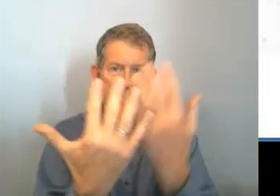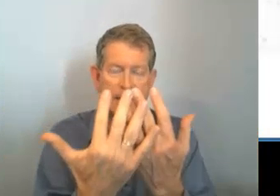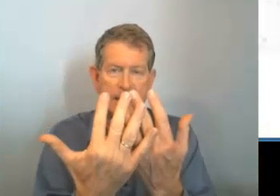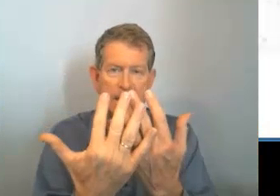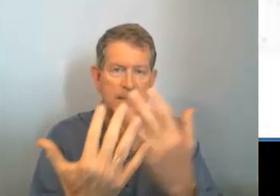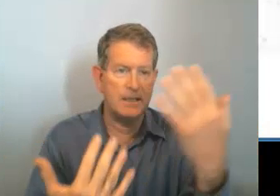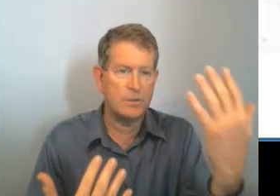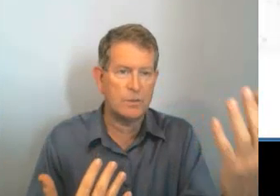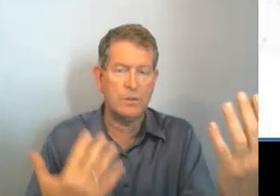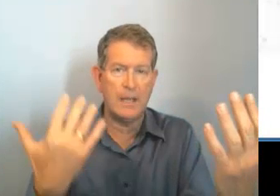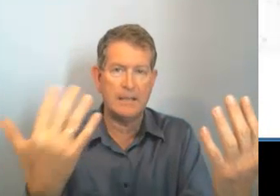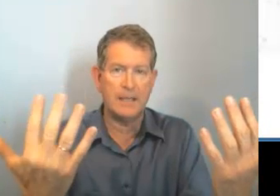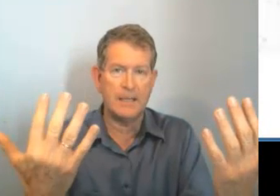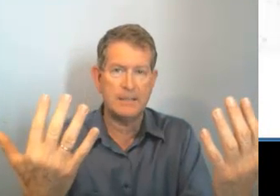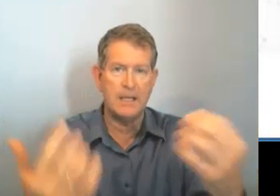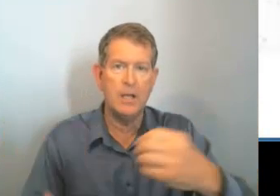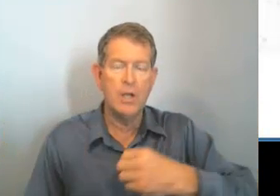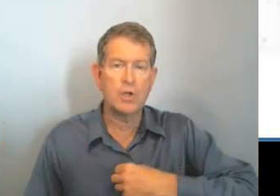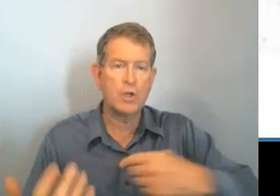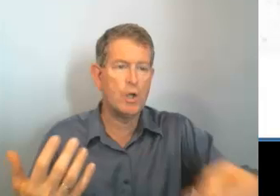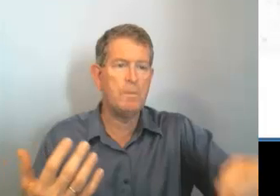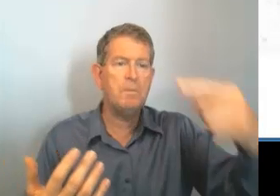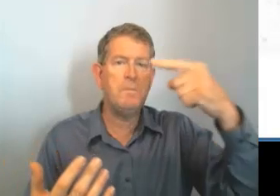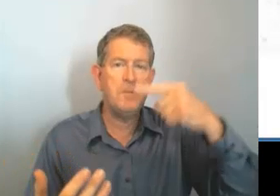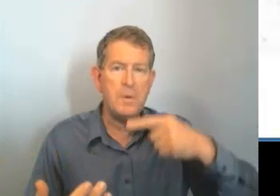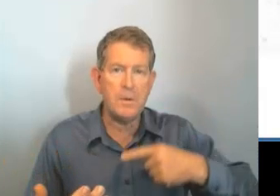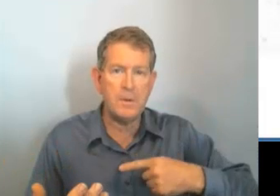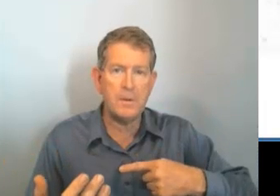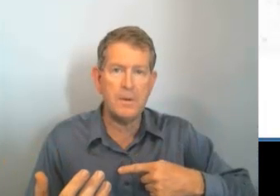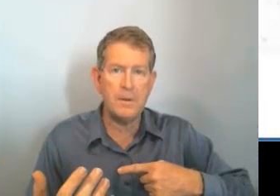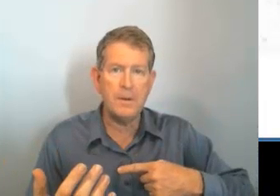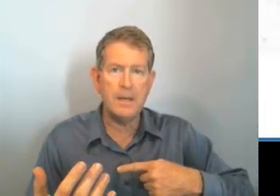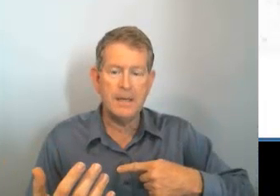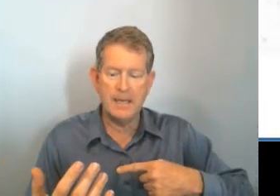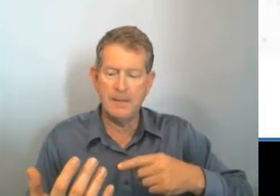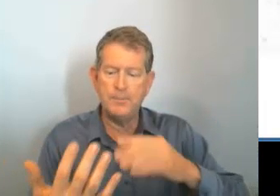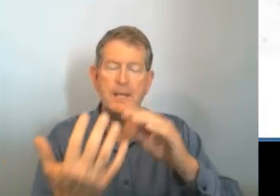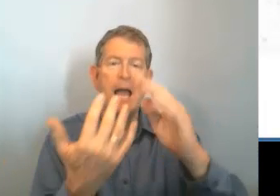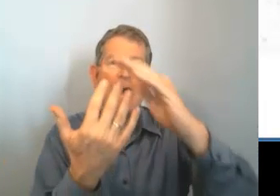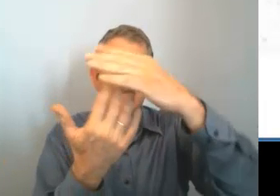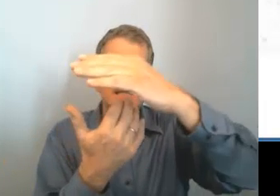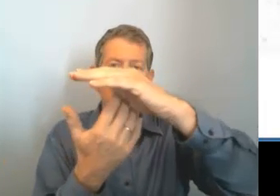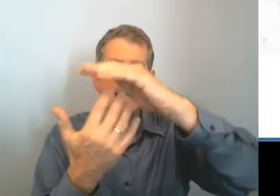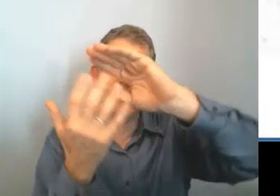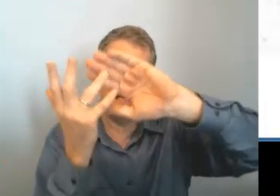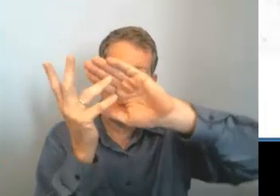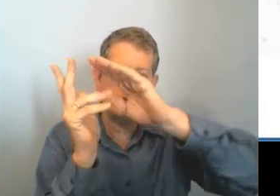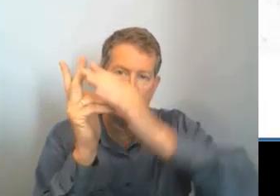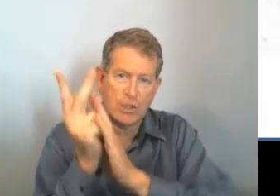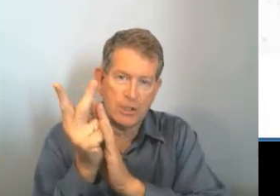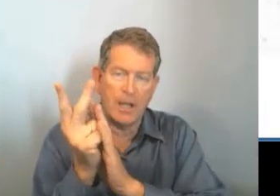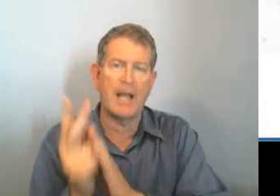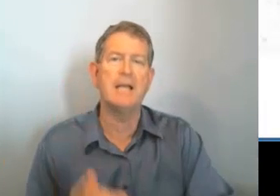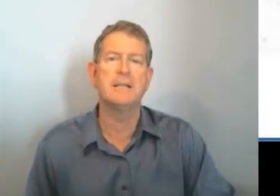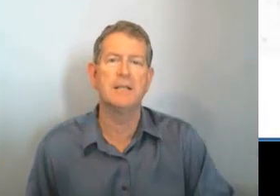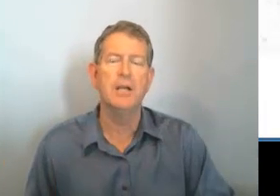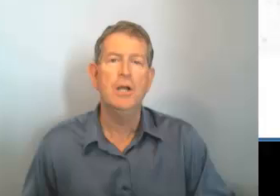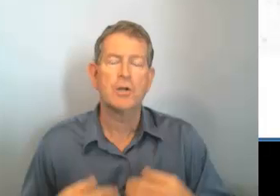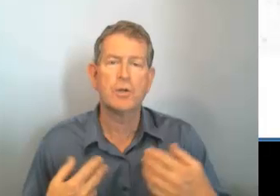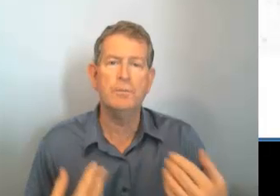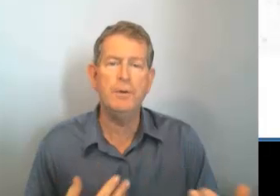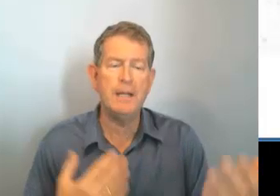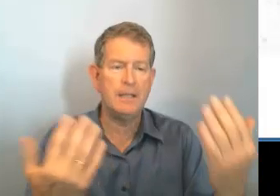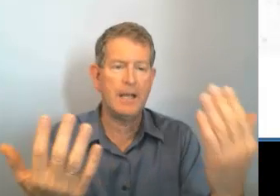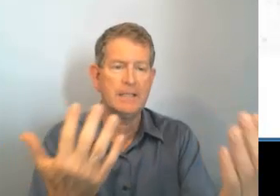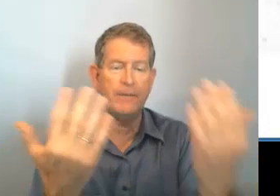intéresser, s'intéresser, se intéresser. Je me et puis intéresse.